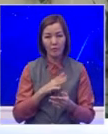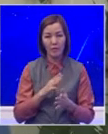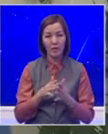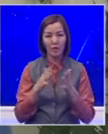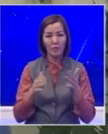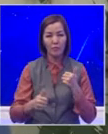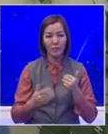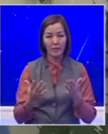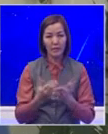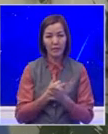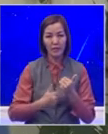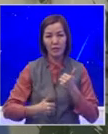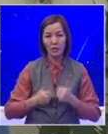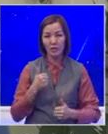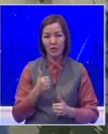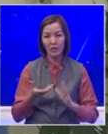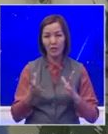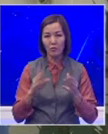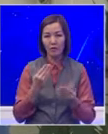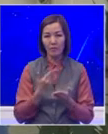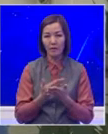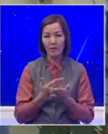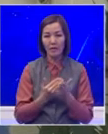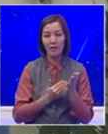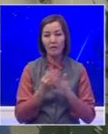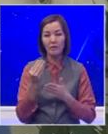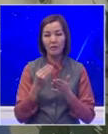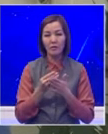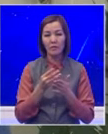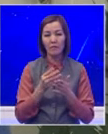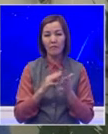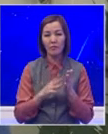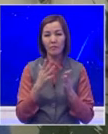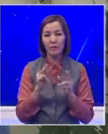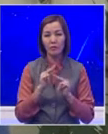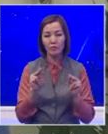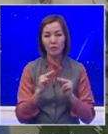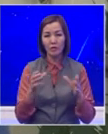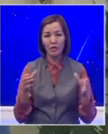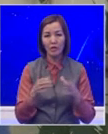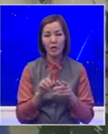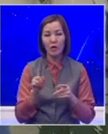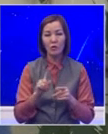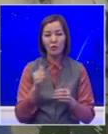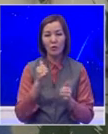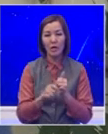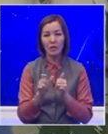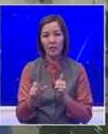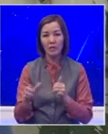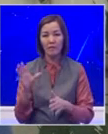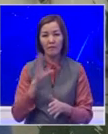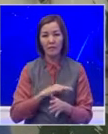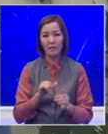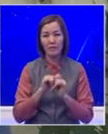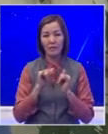нас это огромное достижение и результативный показатель высоко ценю труд своих 85 учителей и считают что каждый из них внес